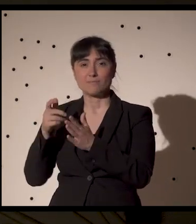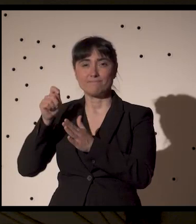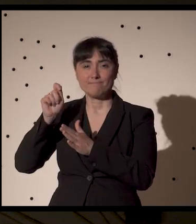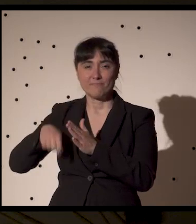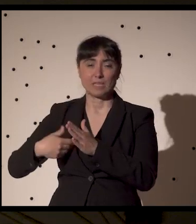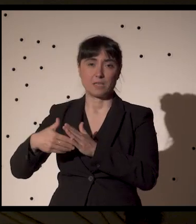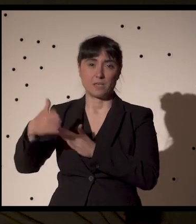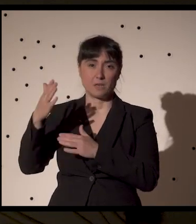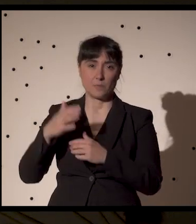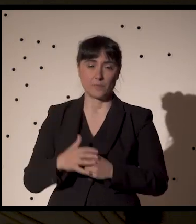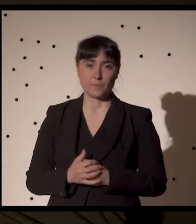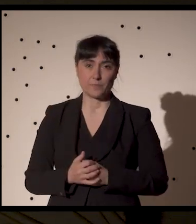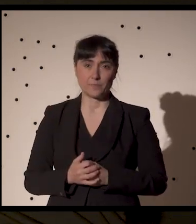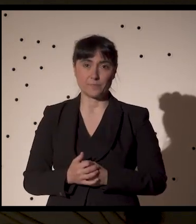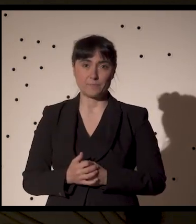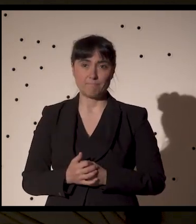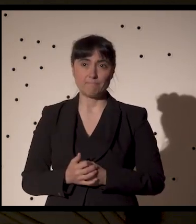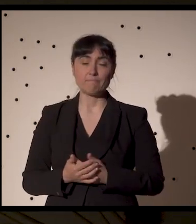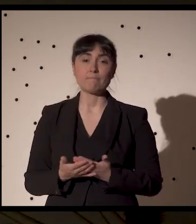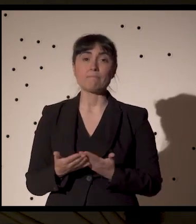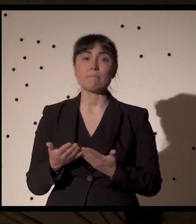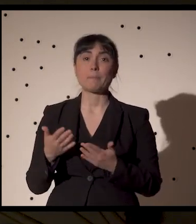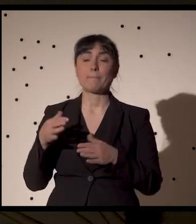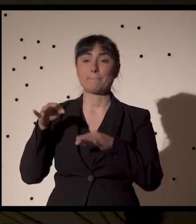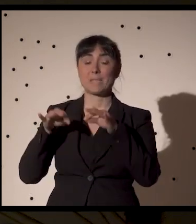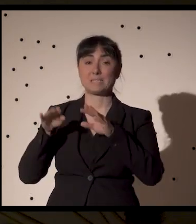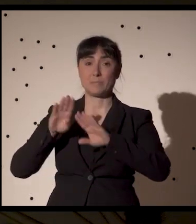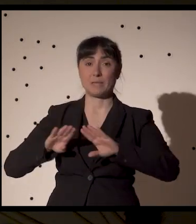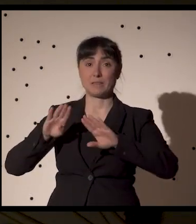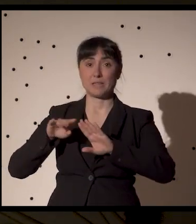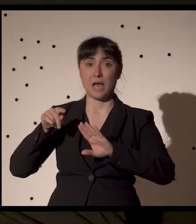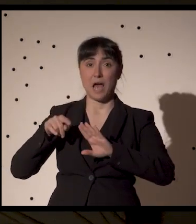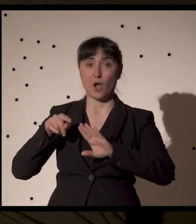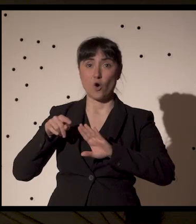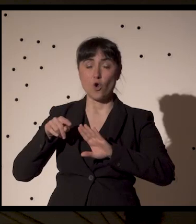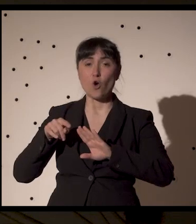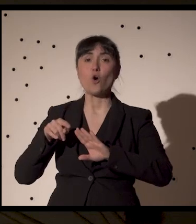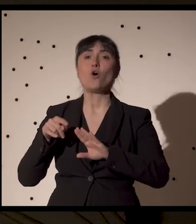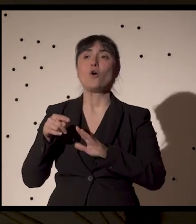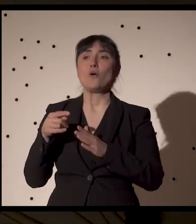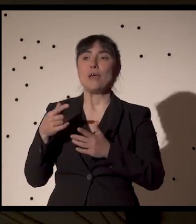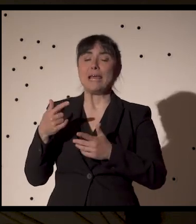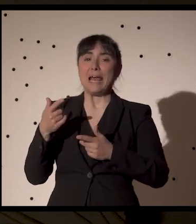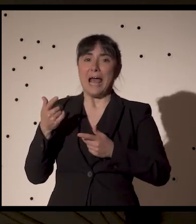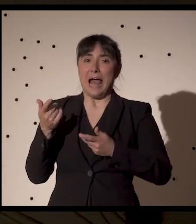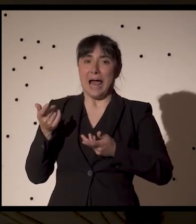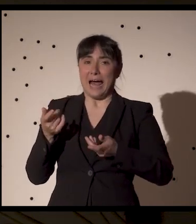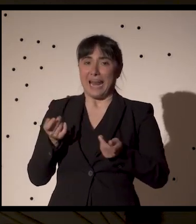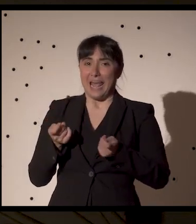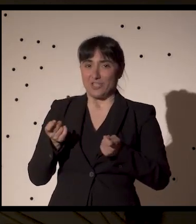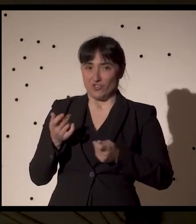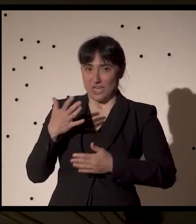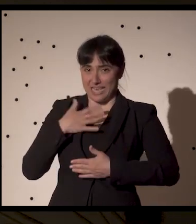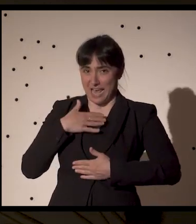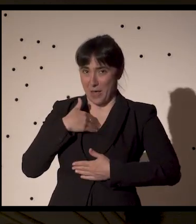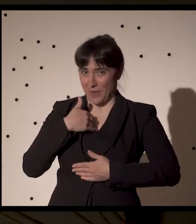aggiungo che la regia di questo adattamento è un po' mi tremano le vene ai polsi e del sottoscritto che